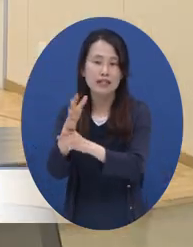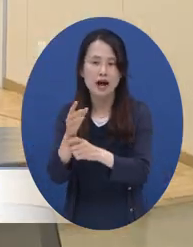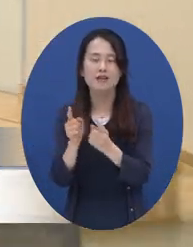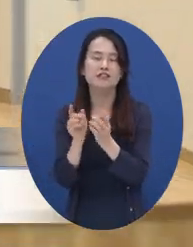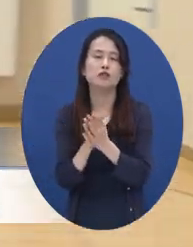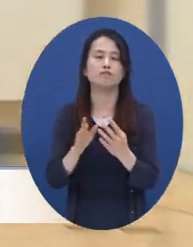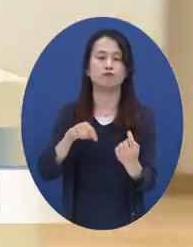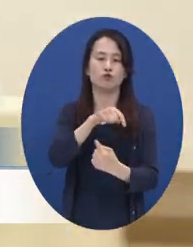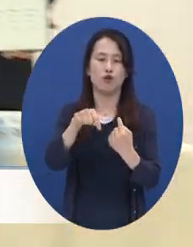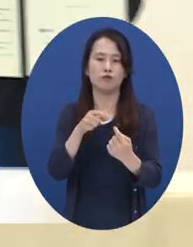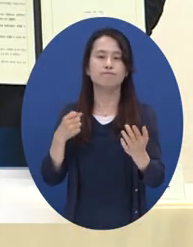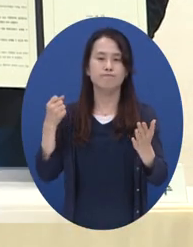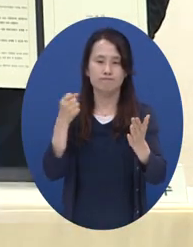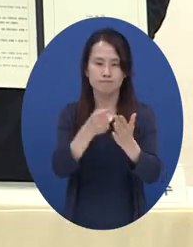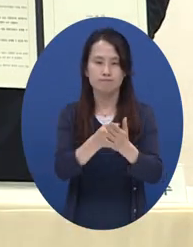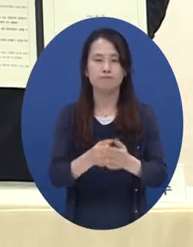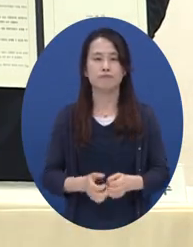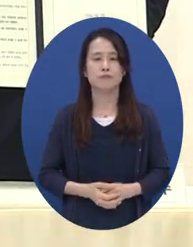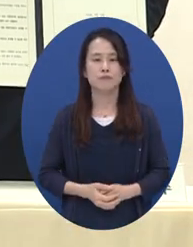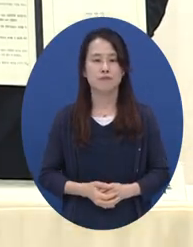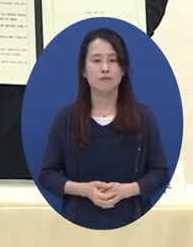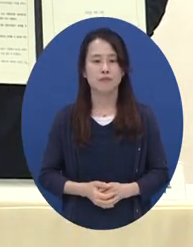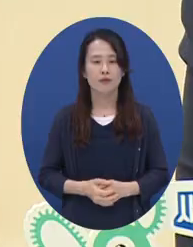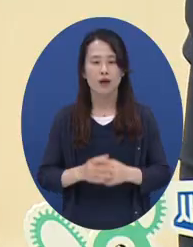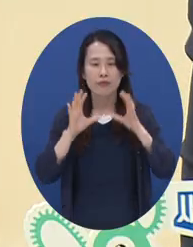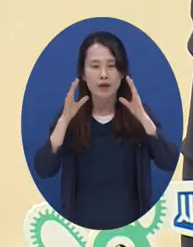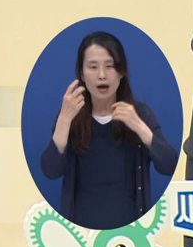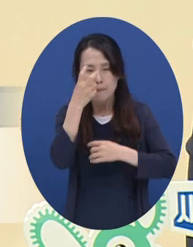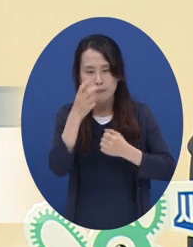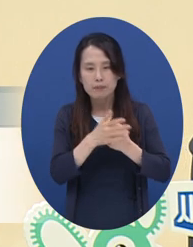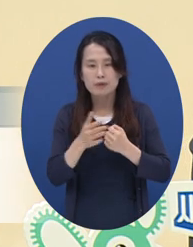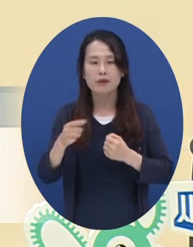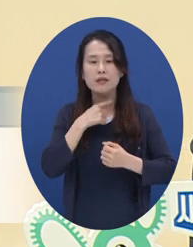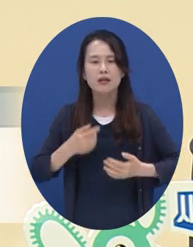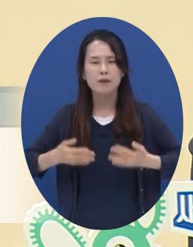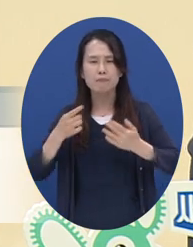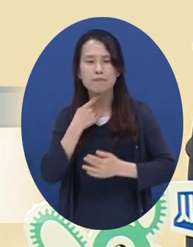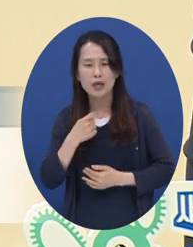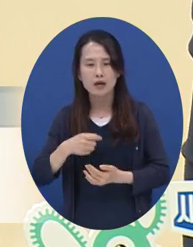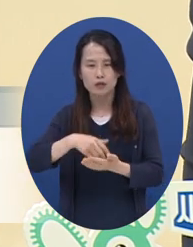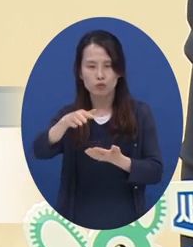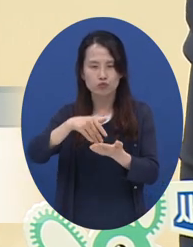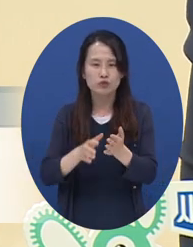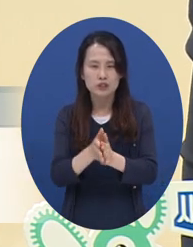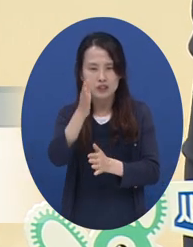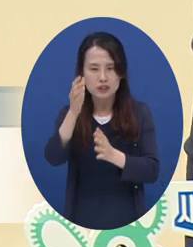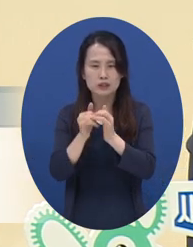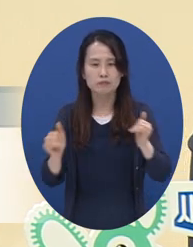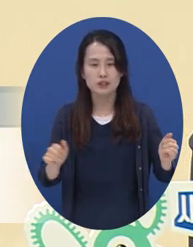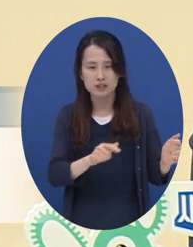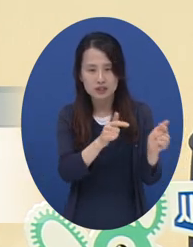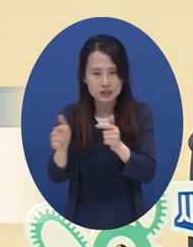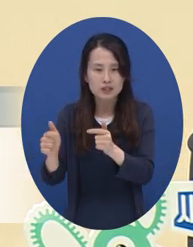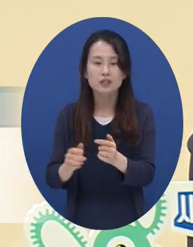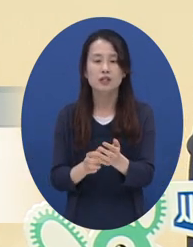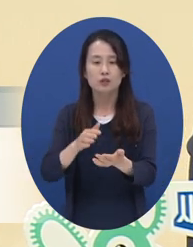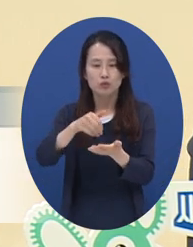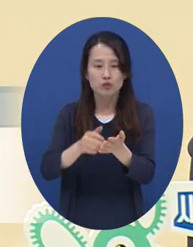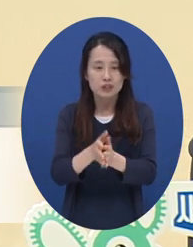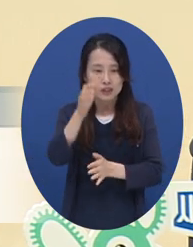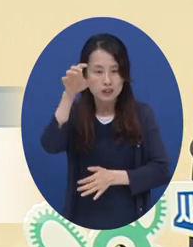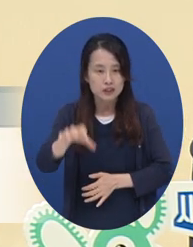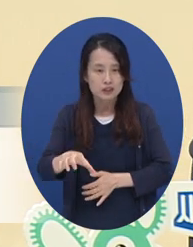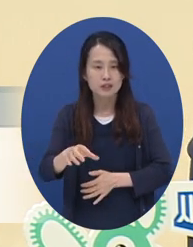어린이 박물관을 인수해 직접 운영하기로 했습니다. 국가 안보 때문에 희생해온 우리 동두천 시민들